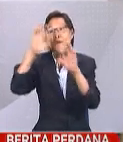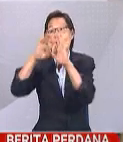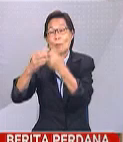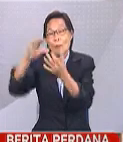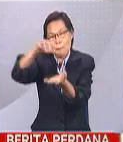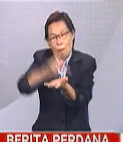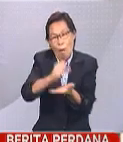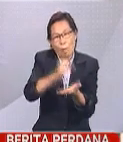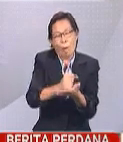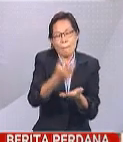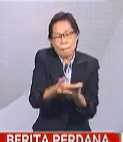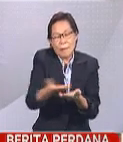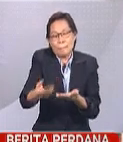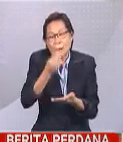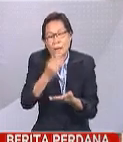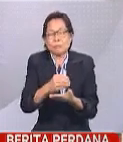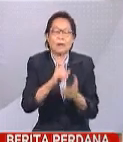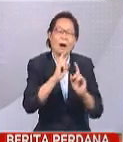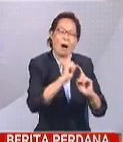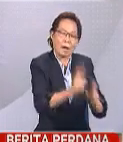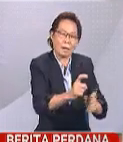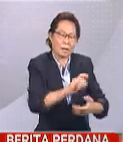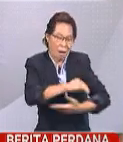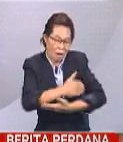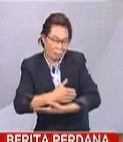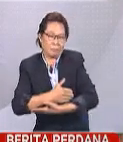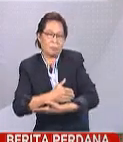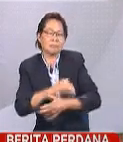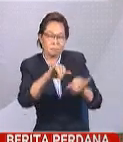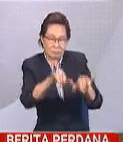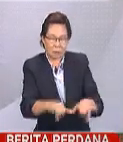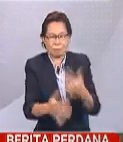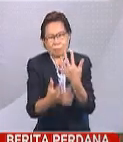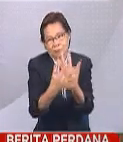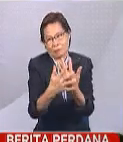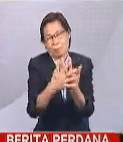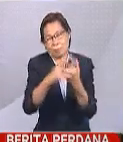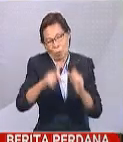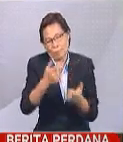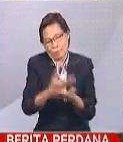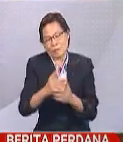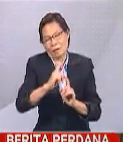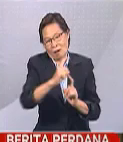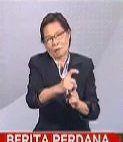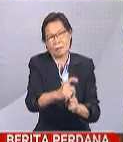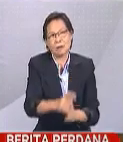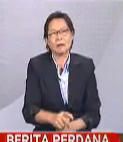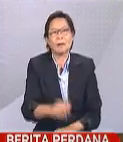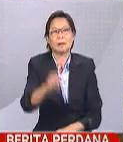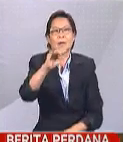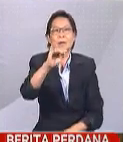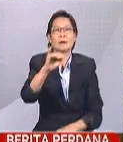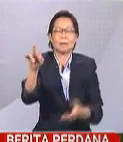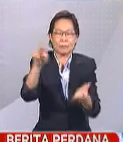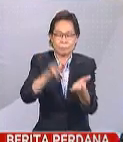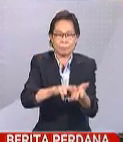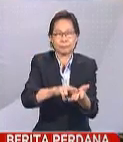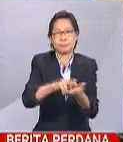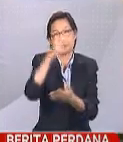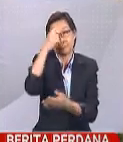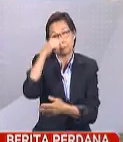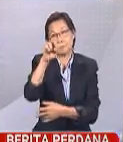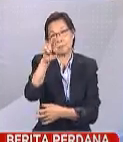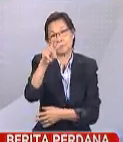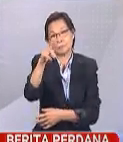untuk diagihkan kepada anak-anak mereka yang berada dalam penjara ini. Majidah Ismail, RTM.